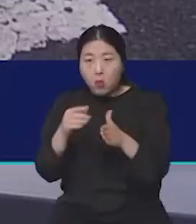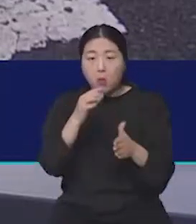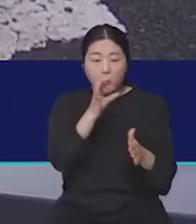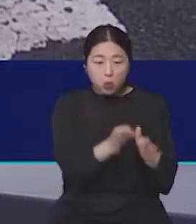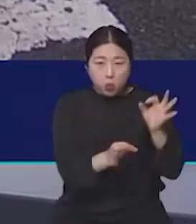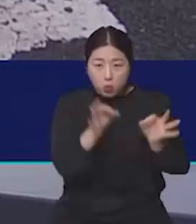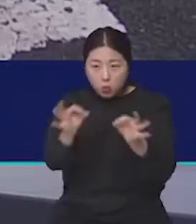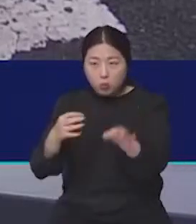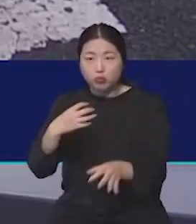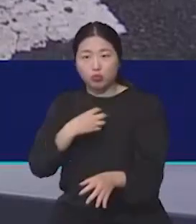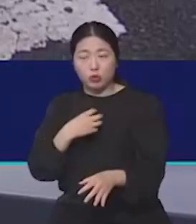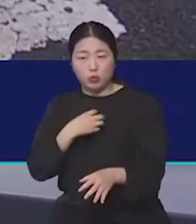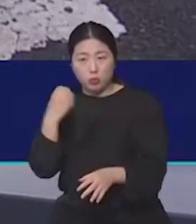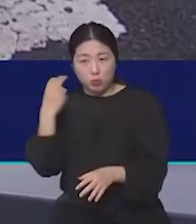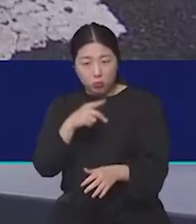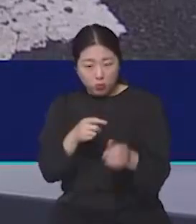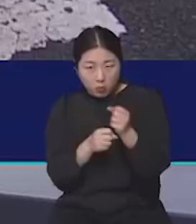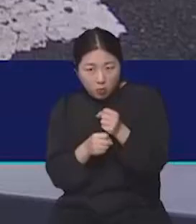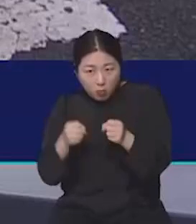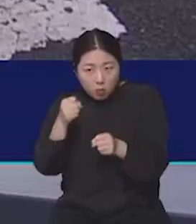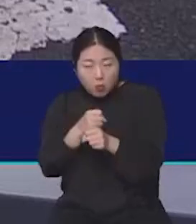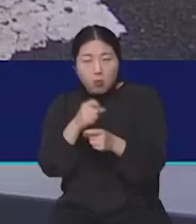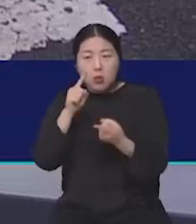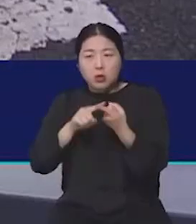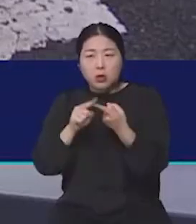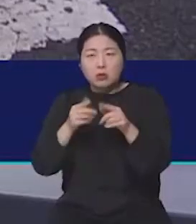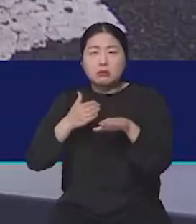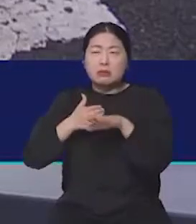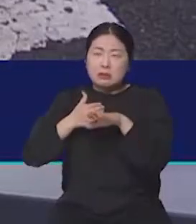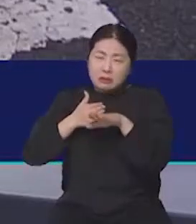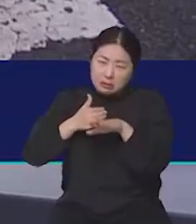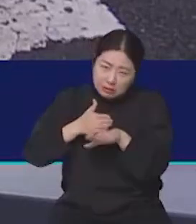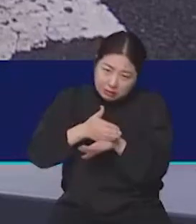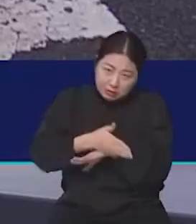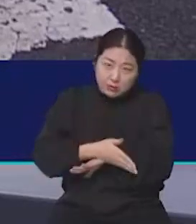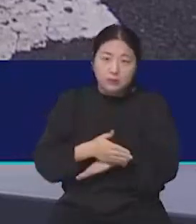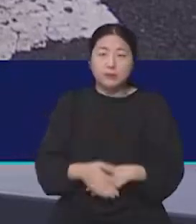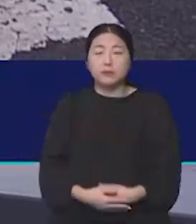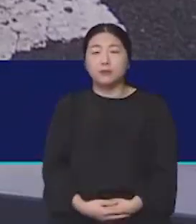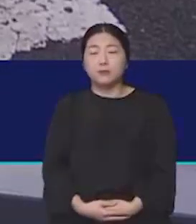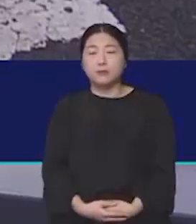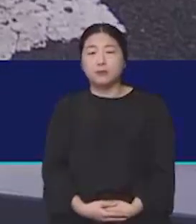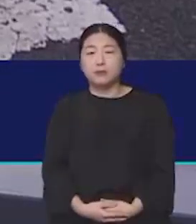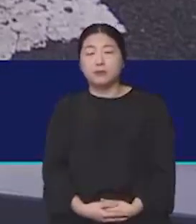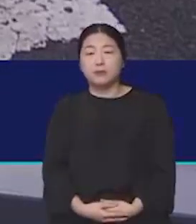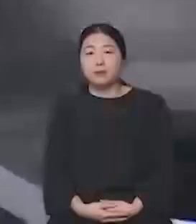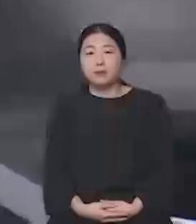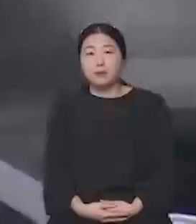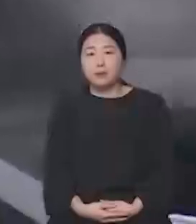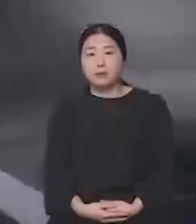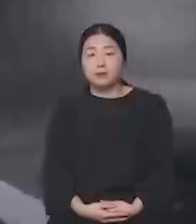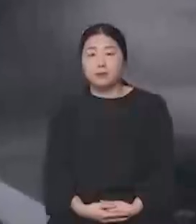있고 폭설 피해 지역의 복구 작업은 더딥니다. 오늘 첫 소식 신민지 기자입니다.